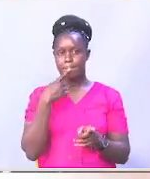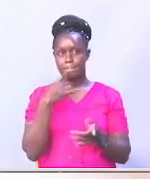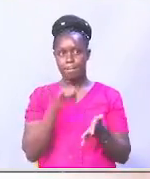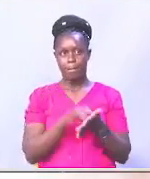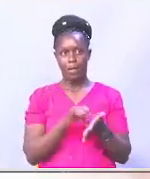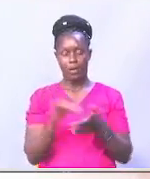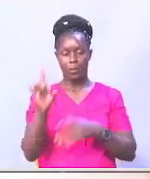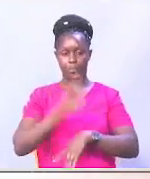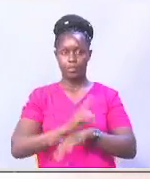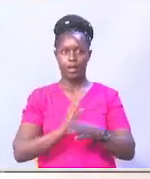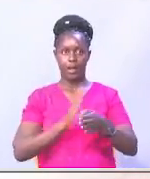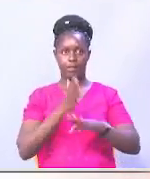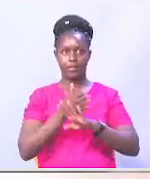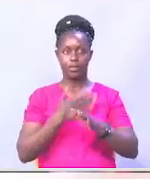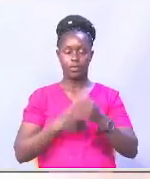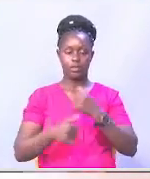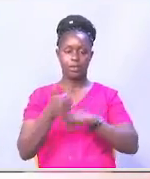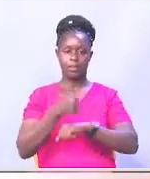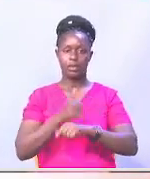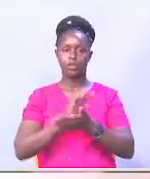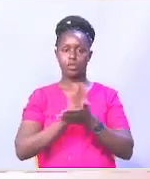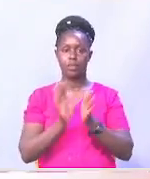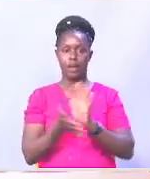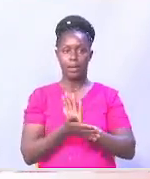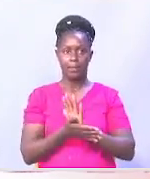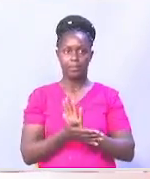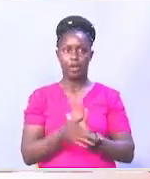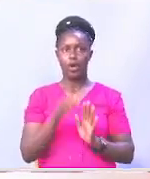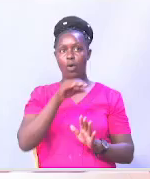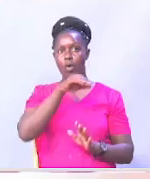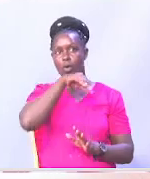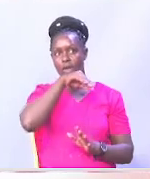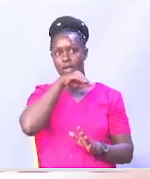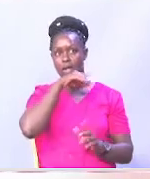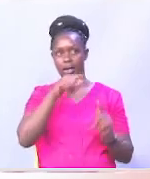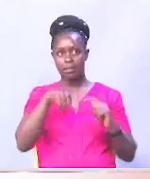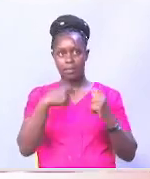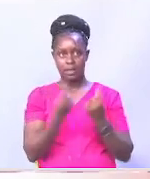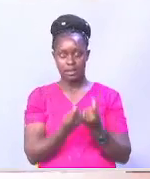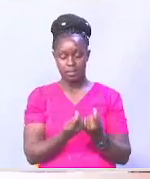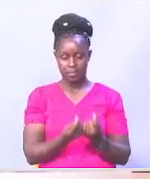A day after he was appointed to head the ODM campaign team.